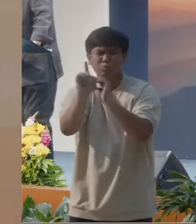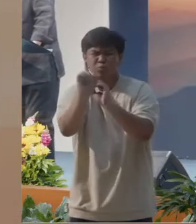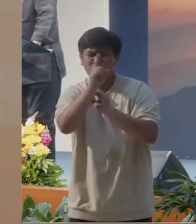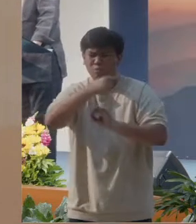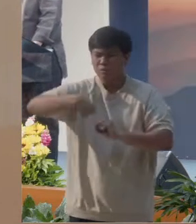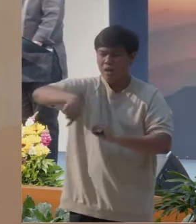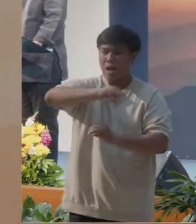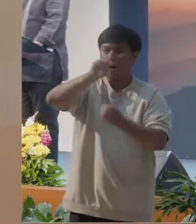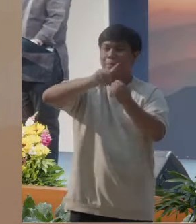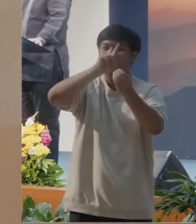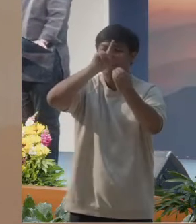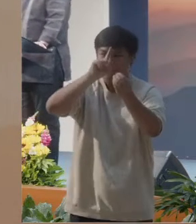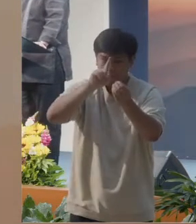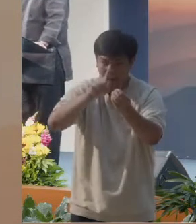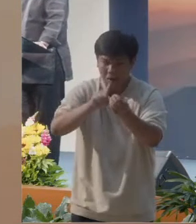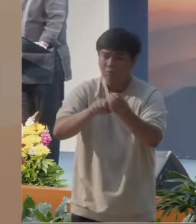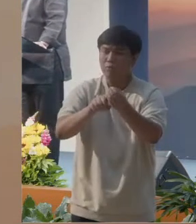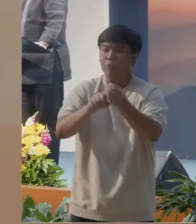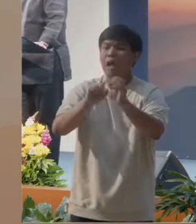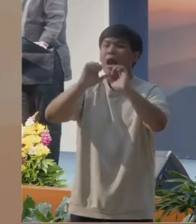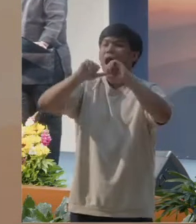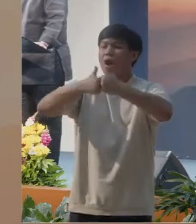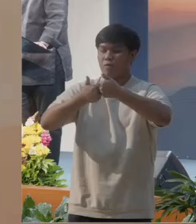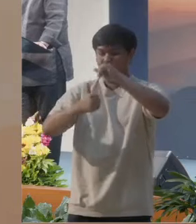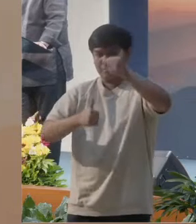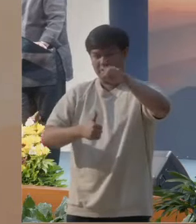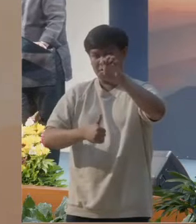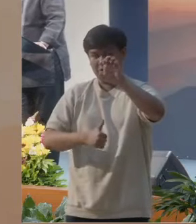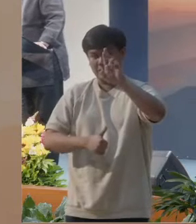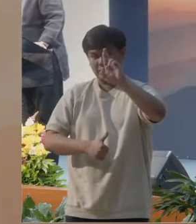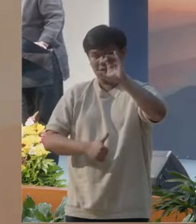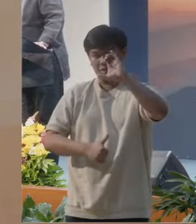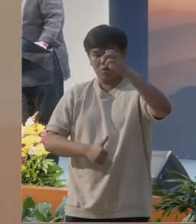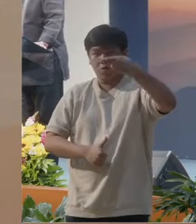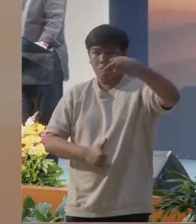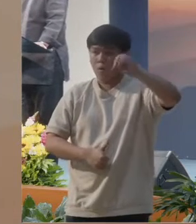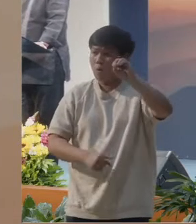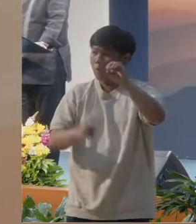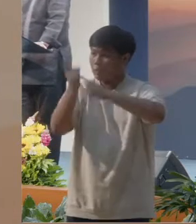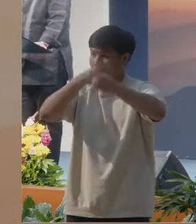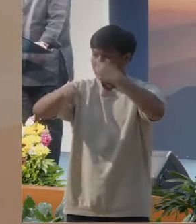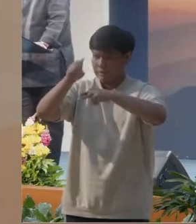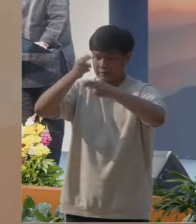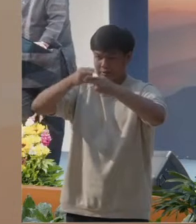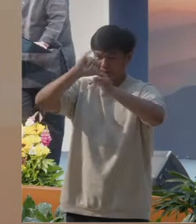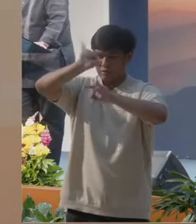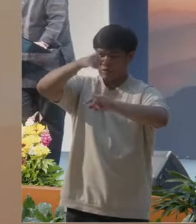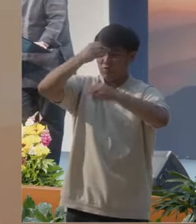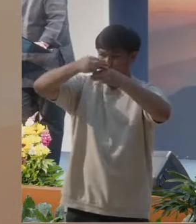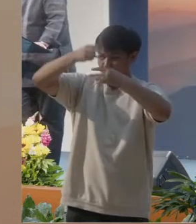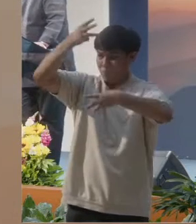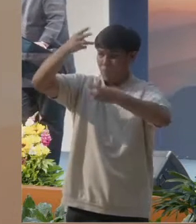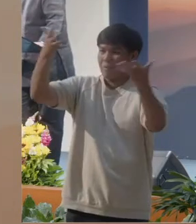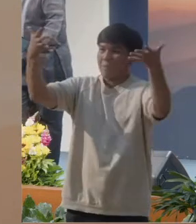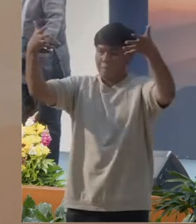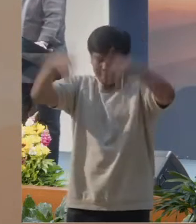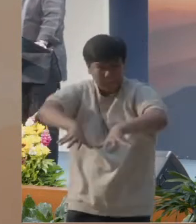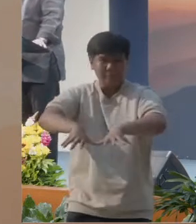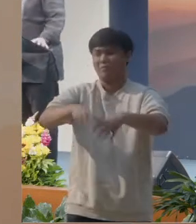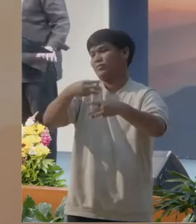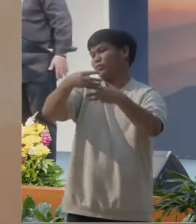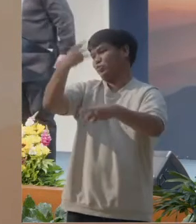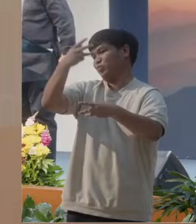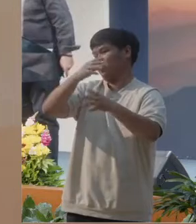atin ang pagkabaksak ng Jericho sa kamay ng Israel. At kung ating